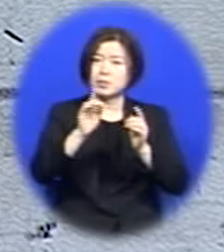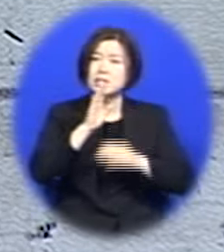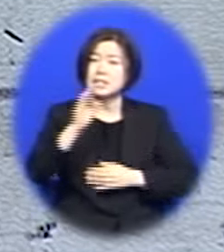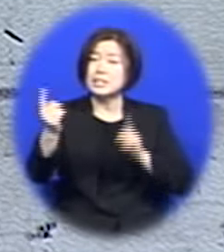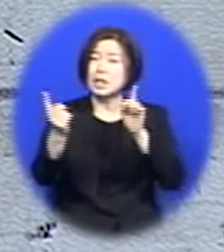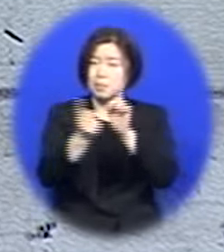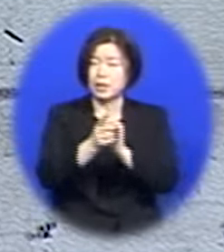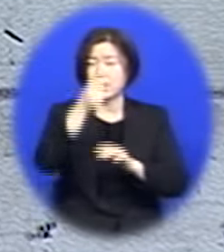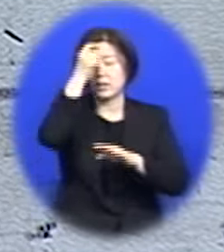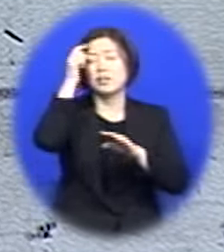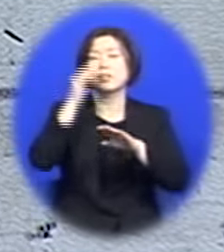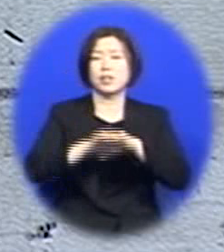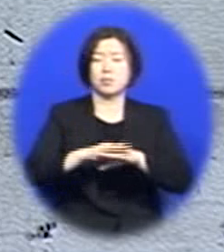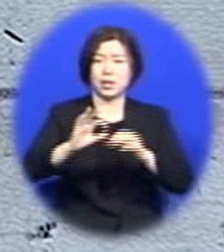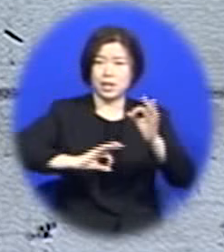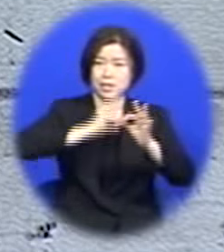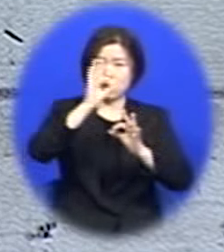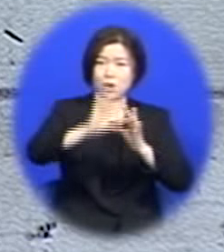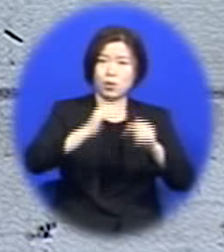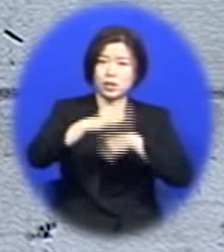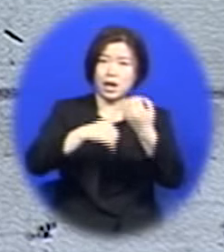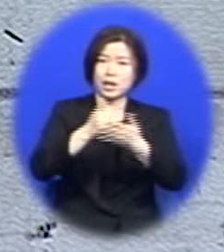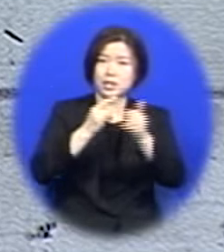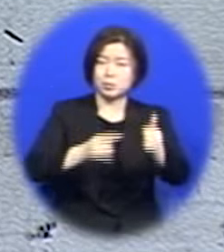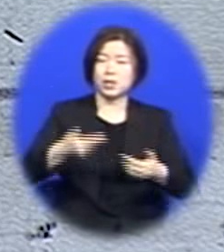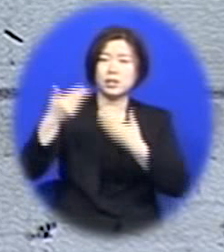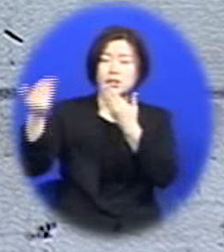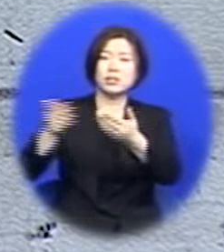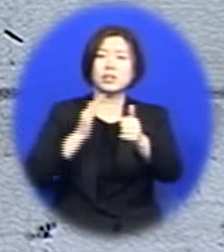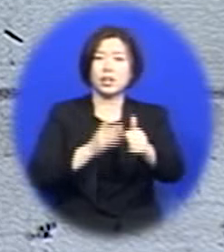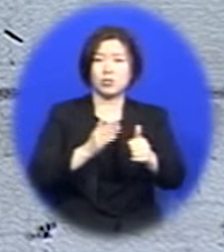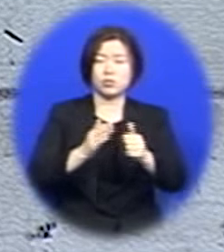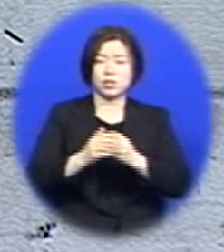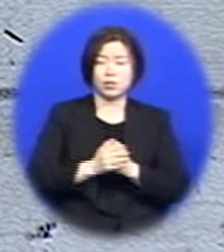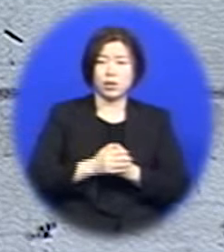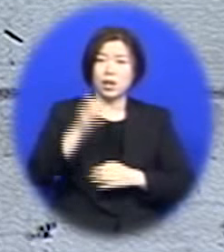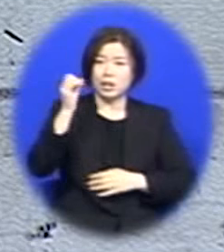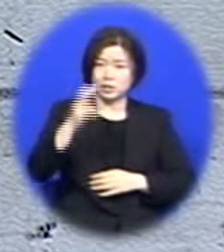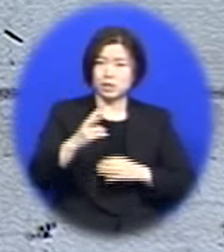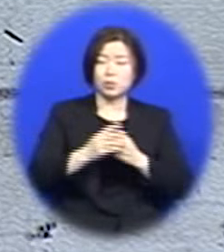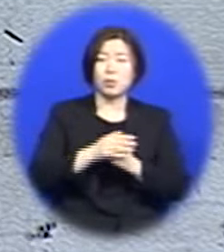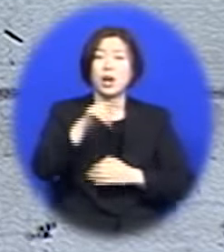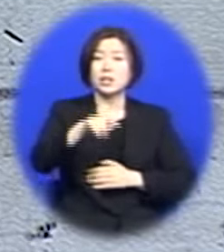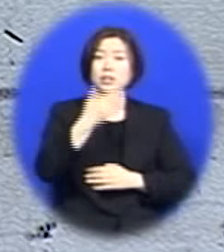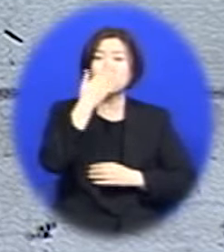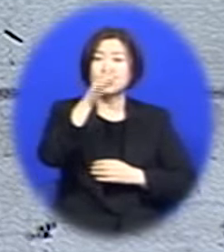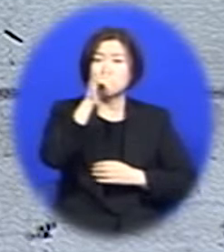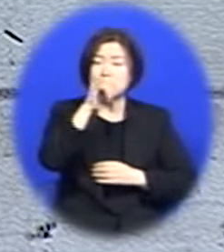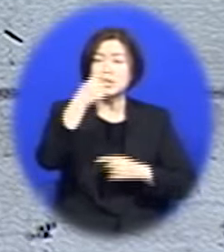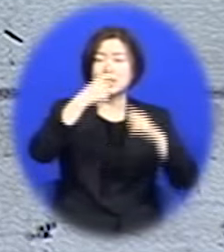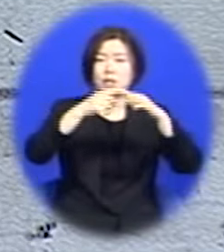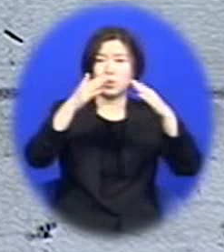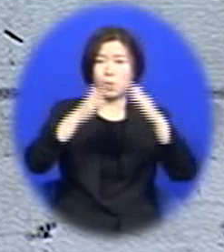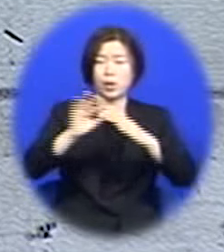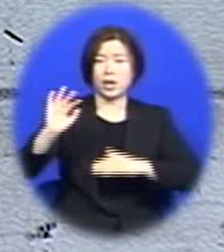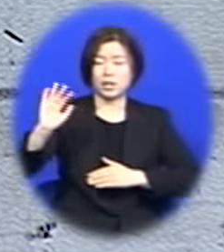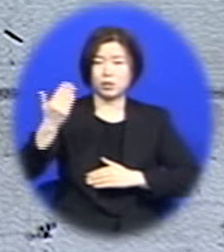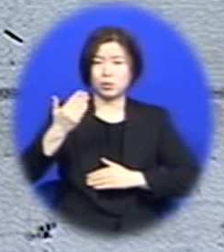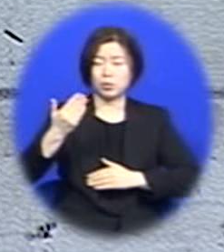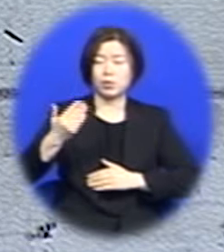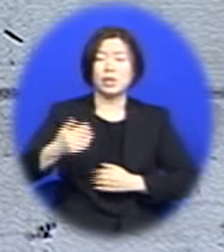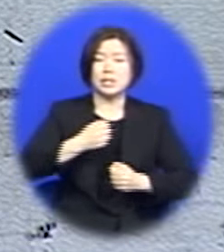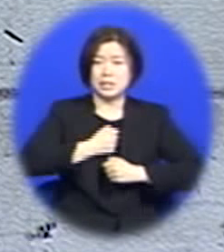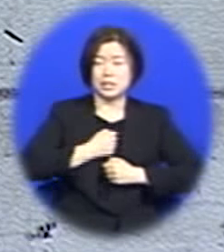예배를 제가 영원히 하나님께 드리게 해주세요. 그리고 그럴 수 있는 교회가 되도록